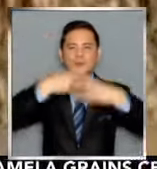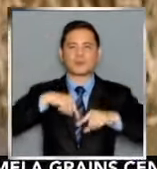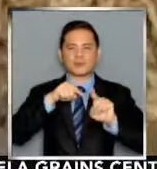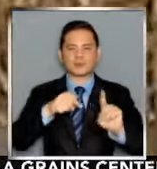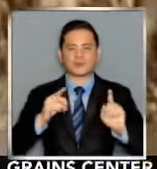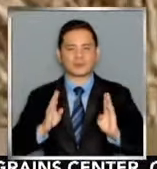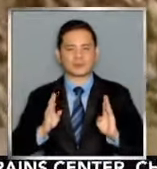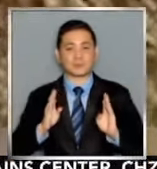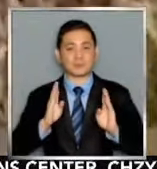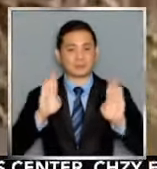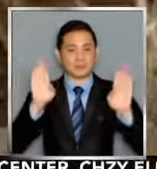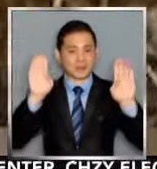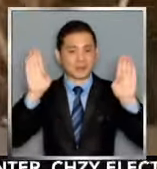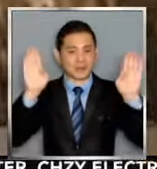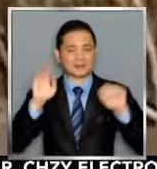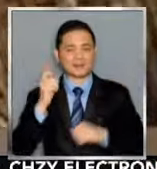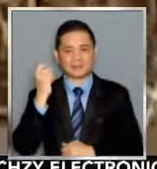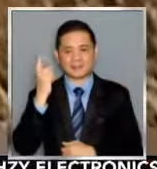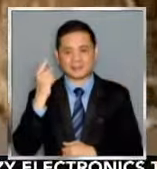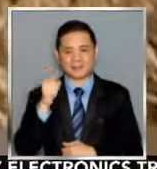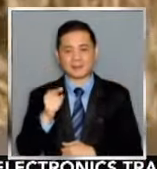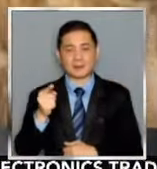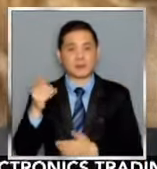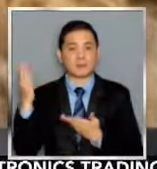na dala ninyo ang inyong mga panlamig.